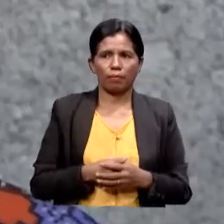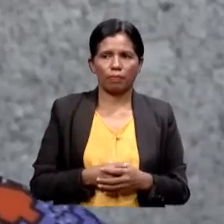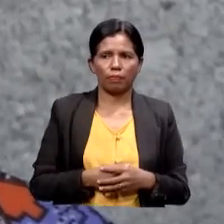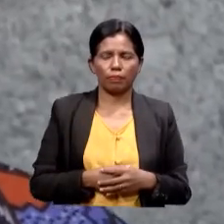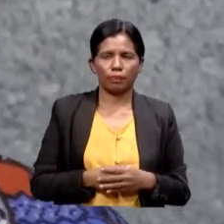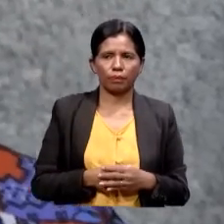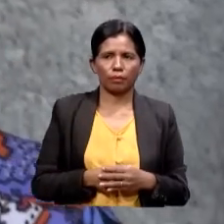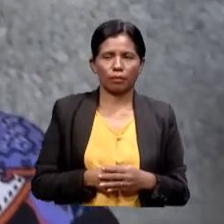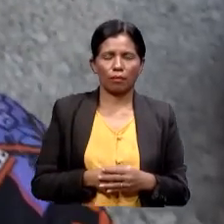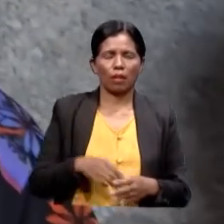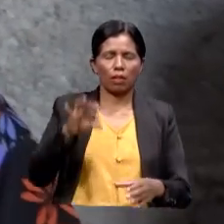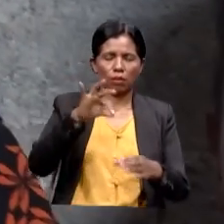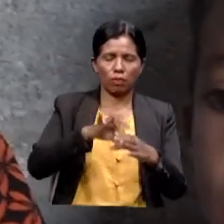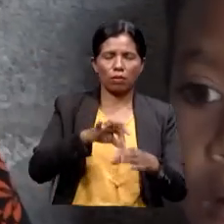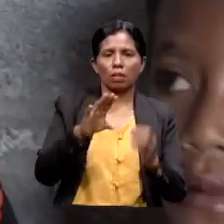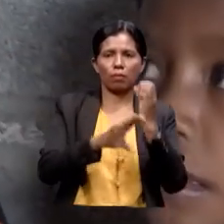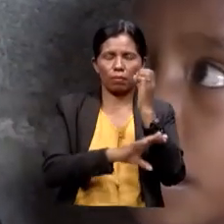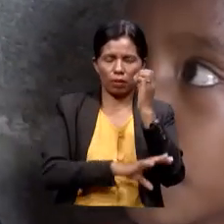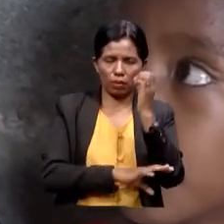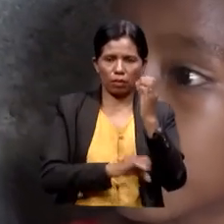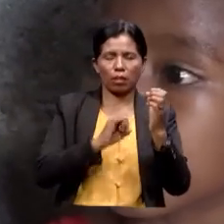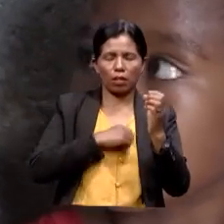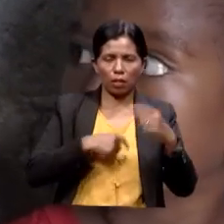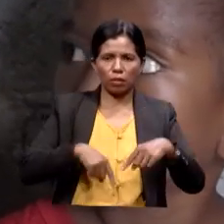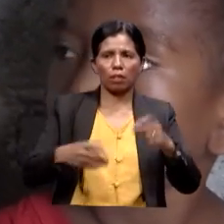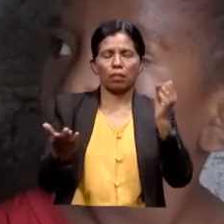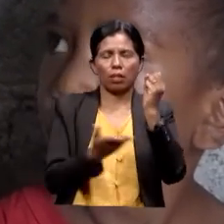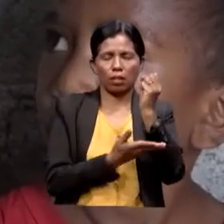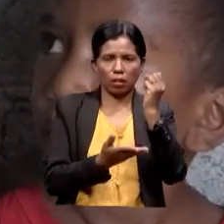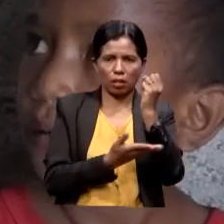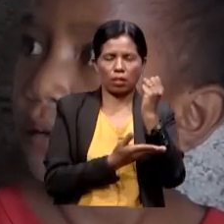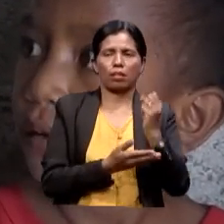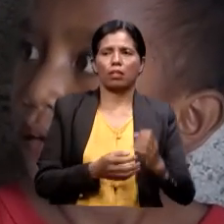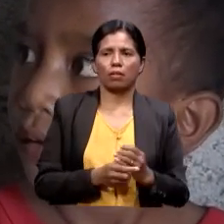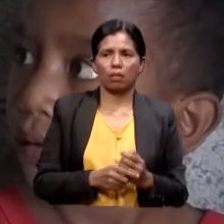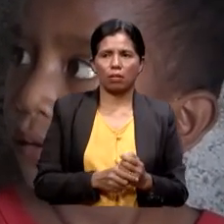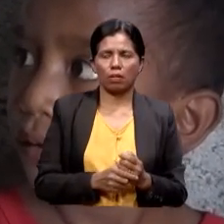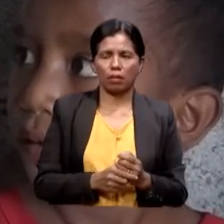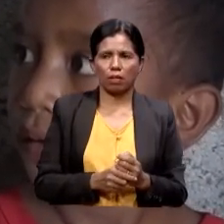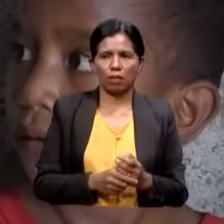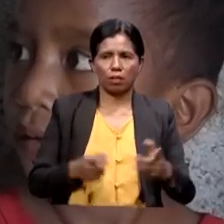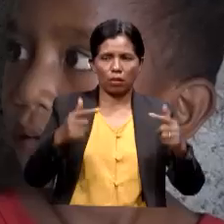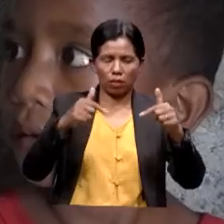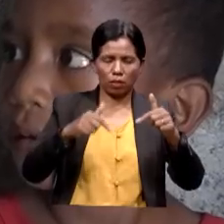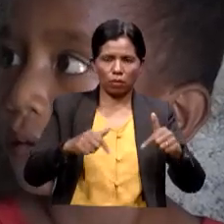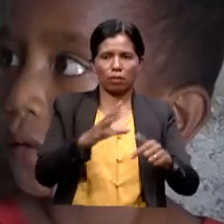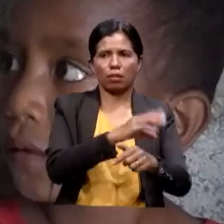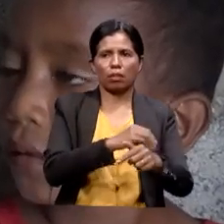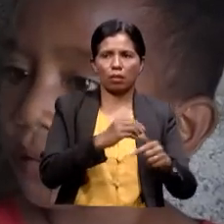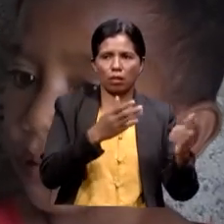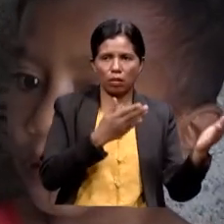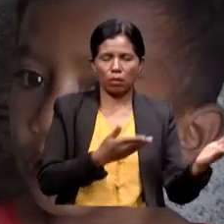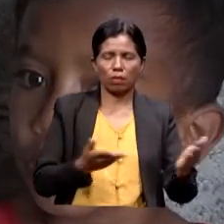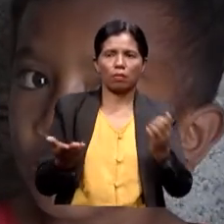Kertos, au saiba ta ihai tutu, tur mai hikur hoto, tur mai